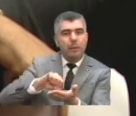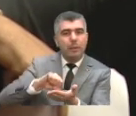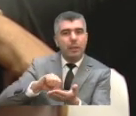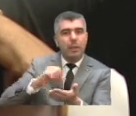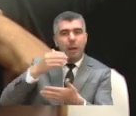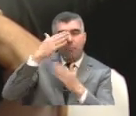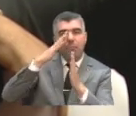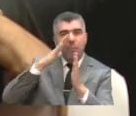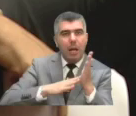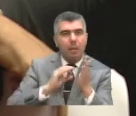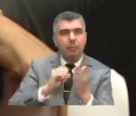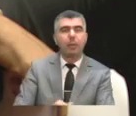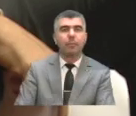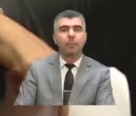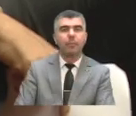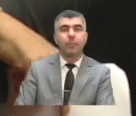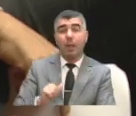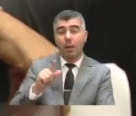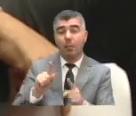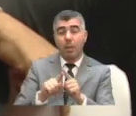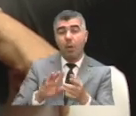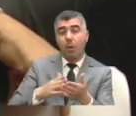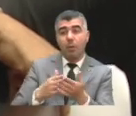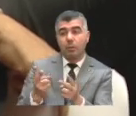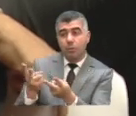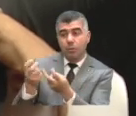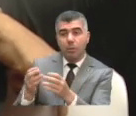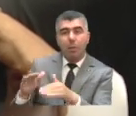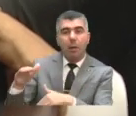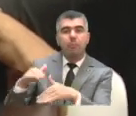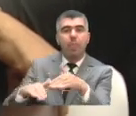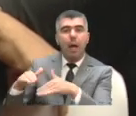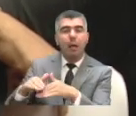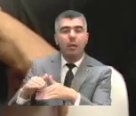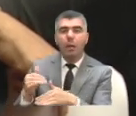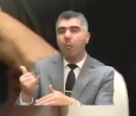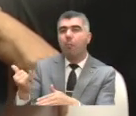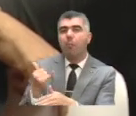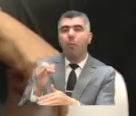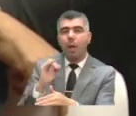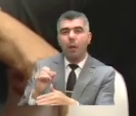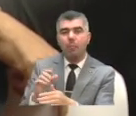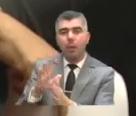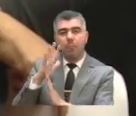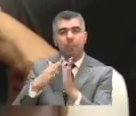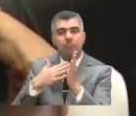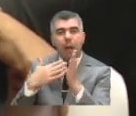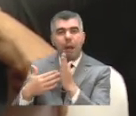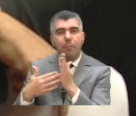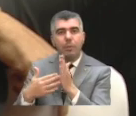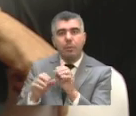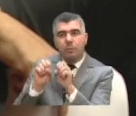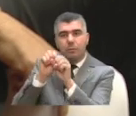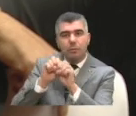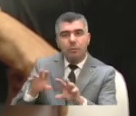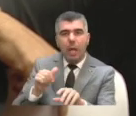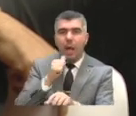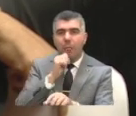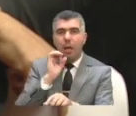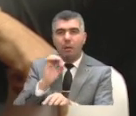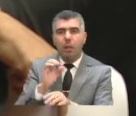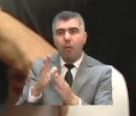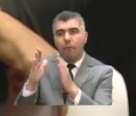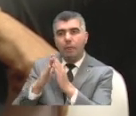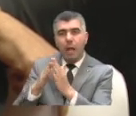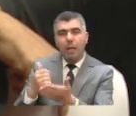مصادر التزويد، حيث تم اللجوء إلى تحلية الماء البحر كأحد البرامج المحورية لتأمين التزويد بالماء الشرب